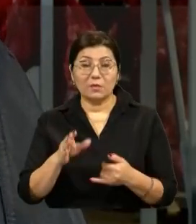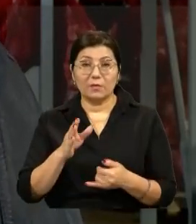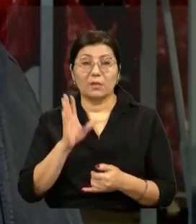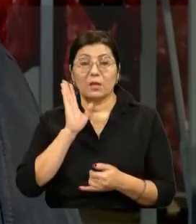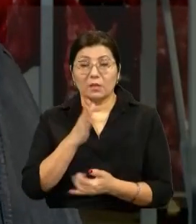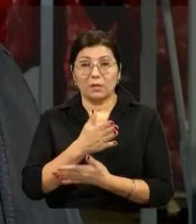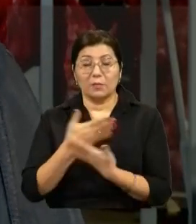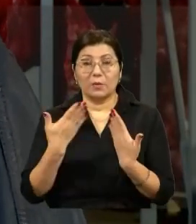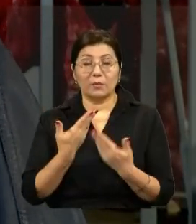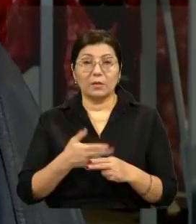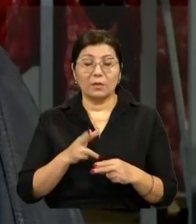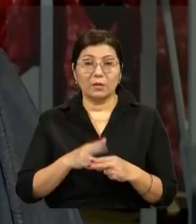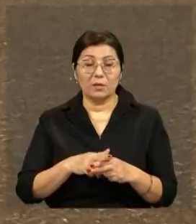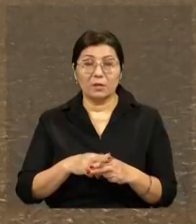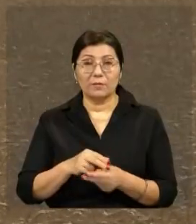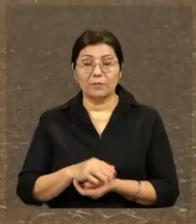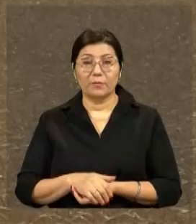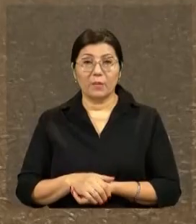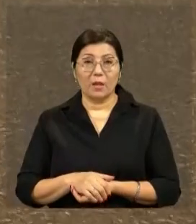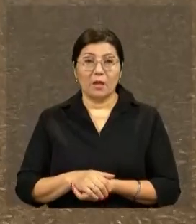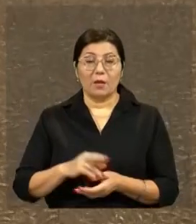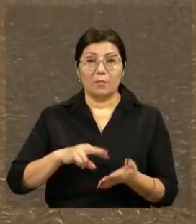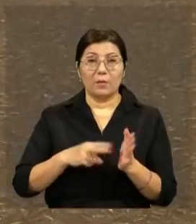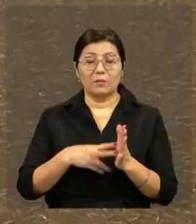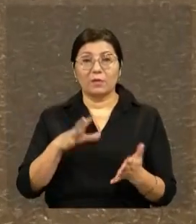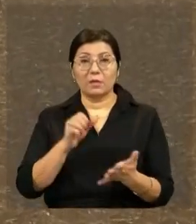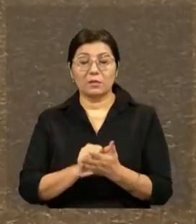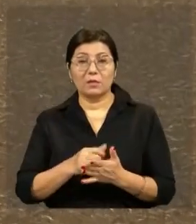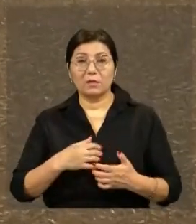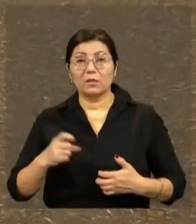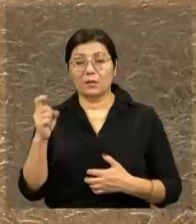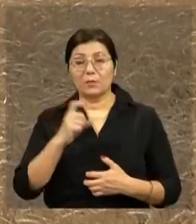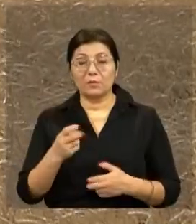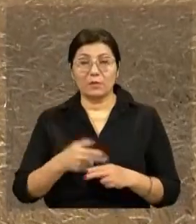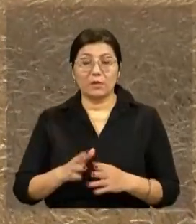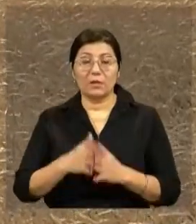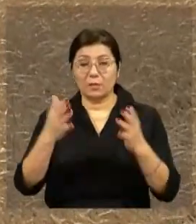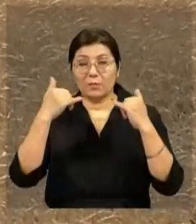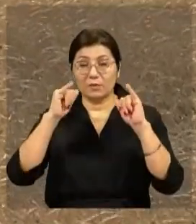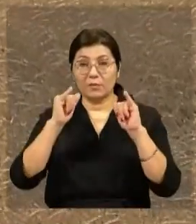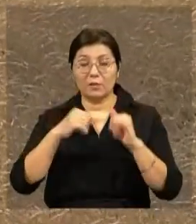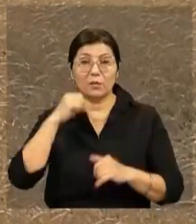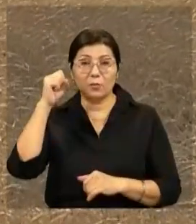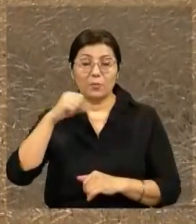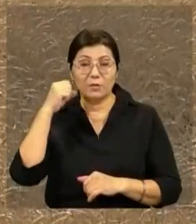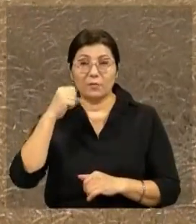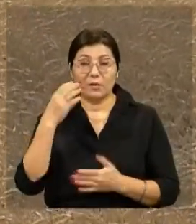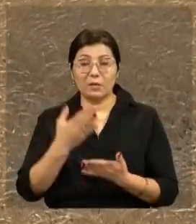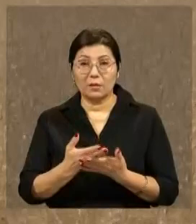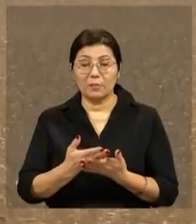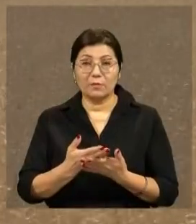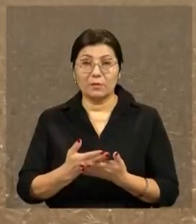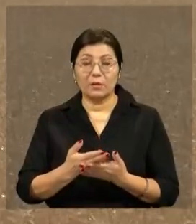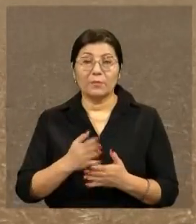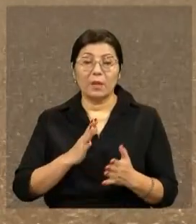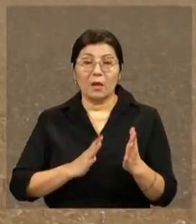поэтому это поливается у нас все. В планах у аграриев заняться животноводством. В перспективе это крупнорогатый скот или овцы. Благо, под пастбище имеется